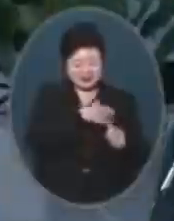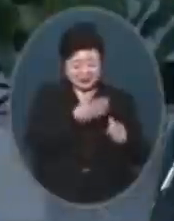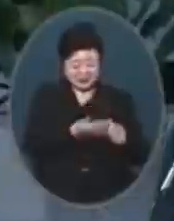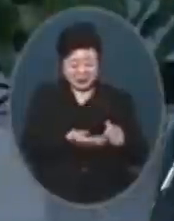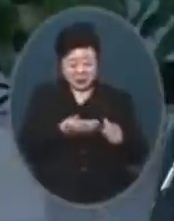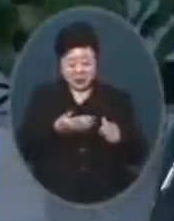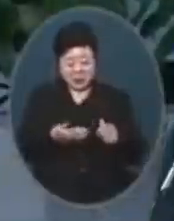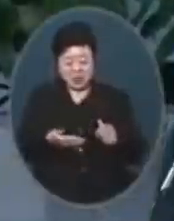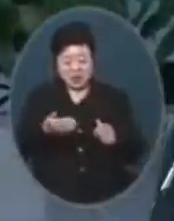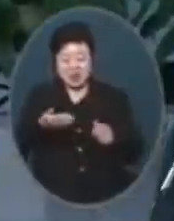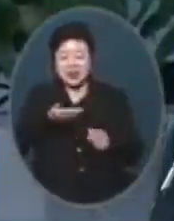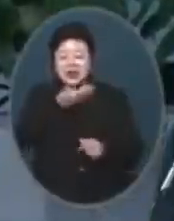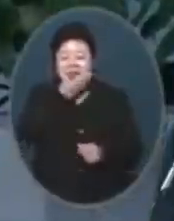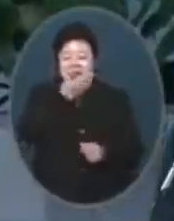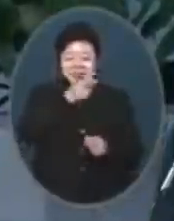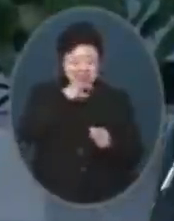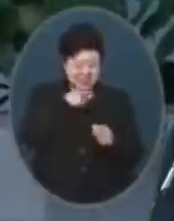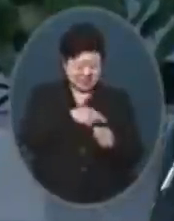사랑으로